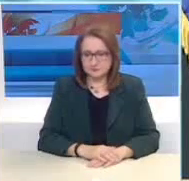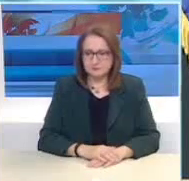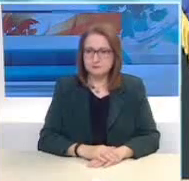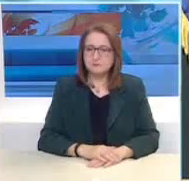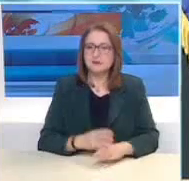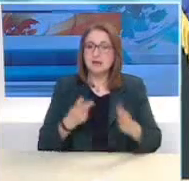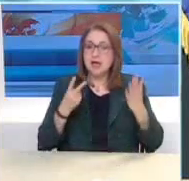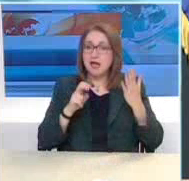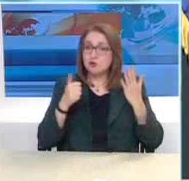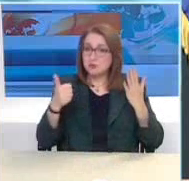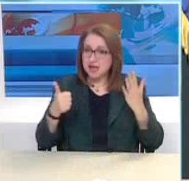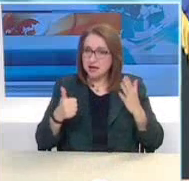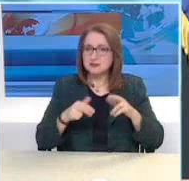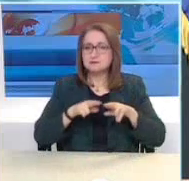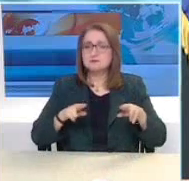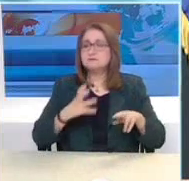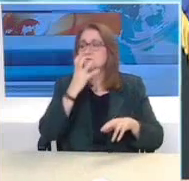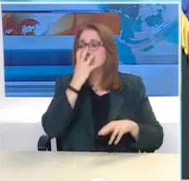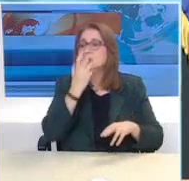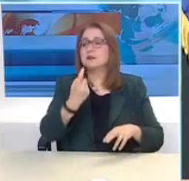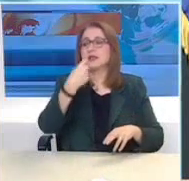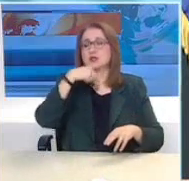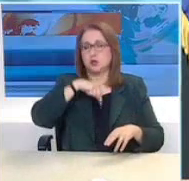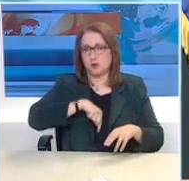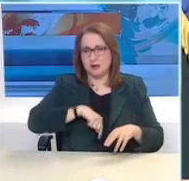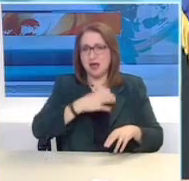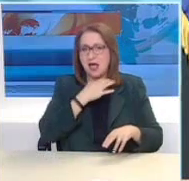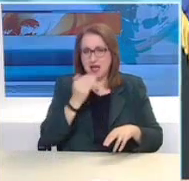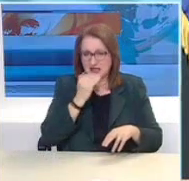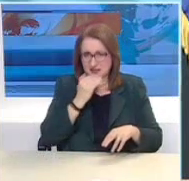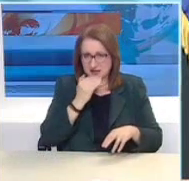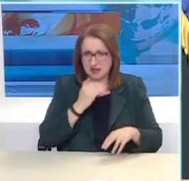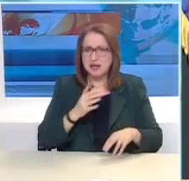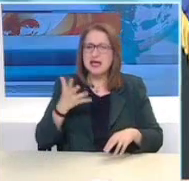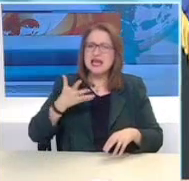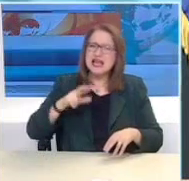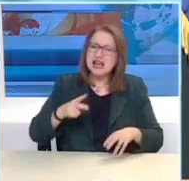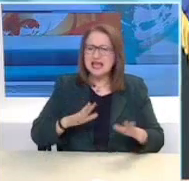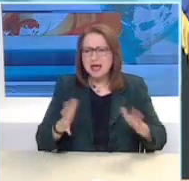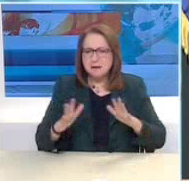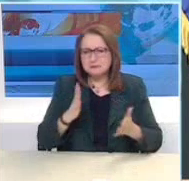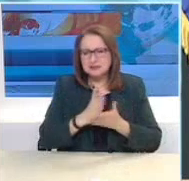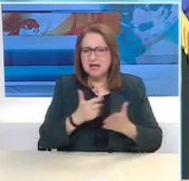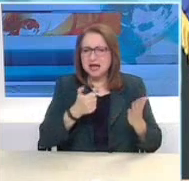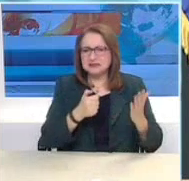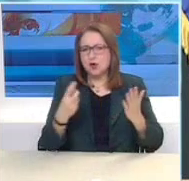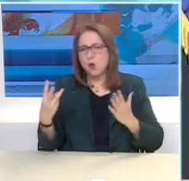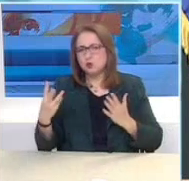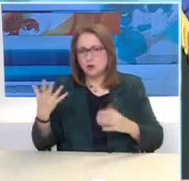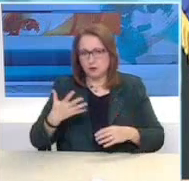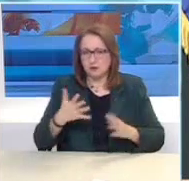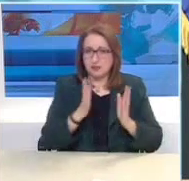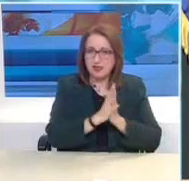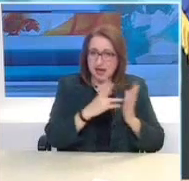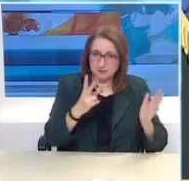76 πολίτες μας νοσηλεύονται διασωληνωμένοι. Η διάμεση ηλικία τους είναι 68 ετών. 17 είναι γυναίκες